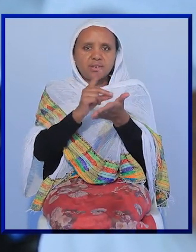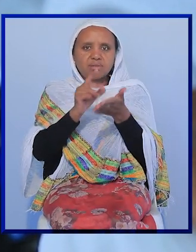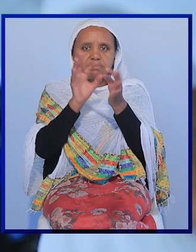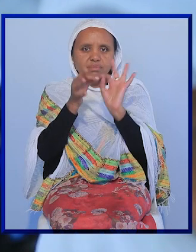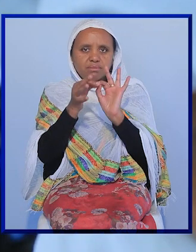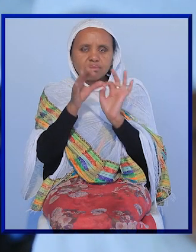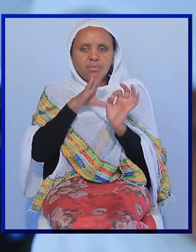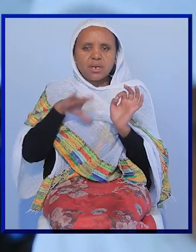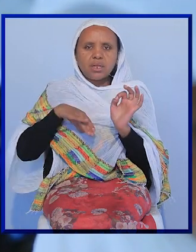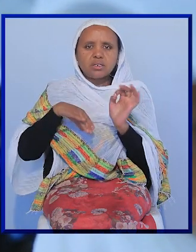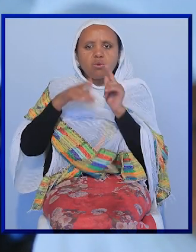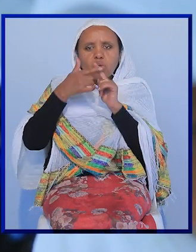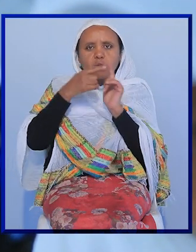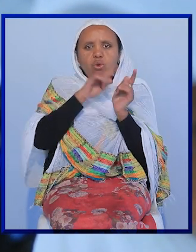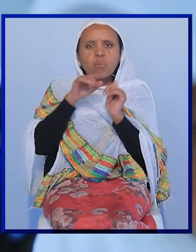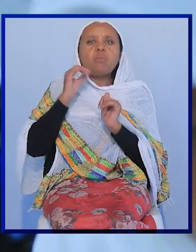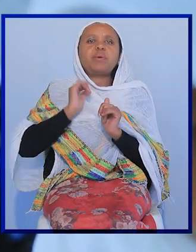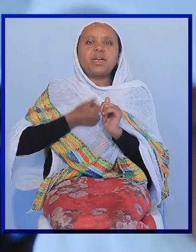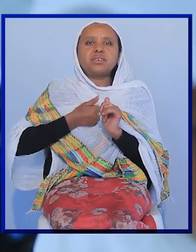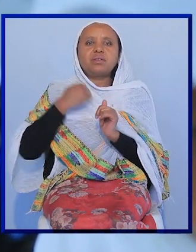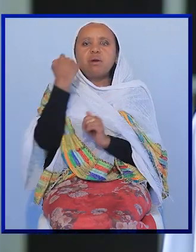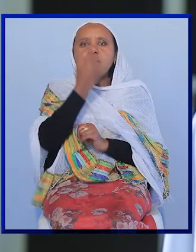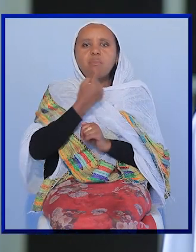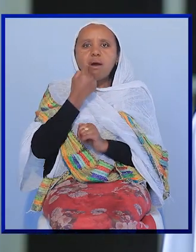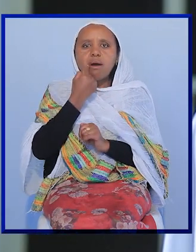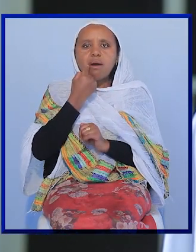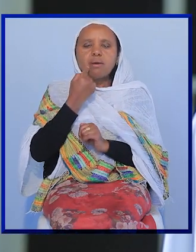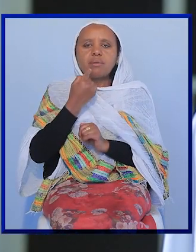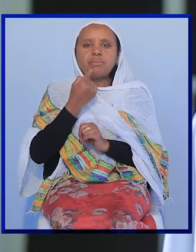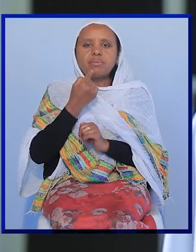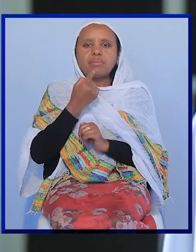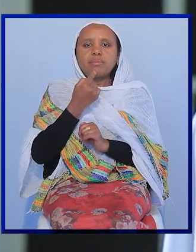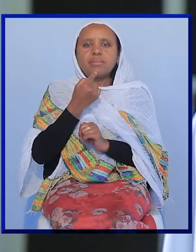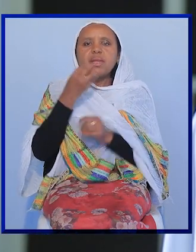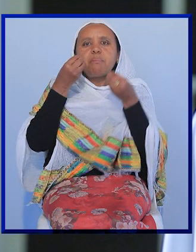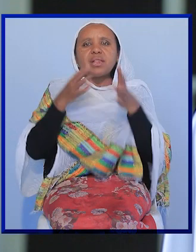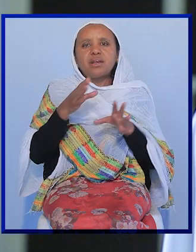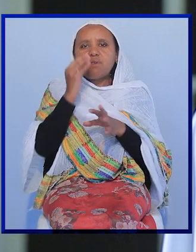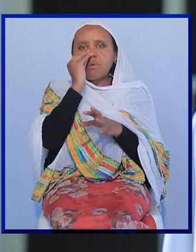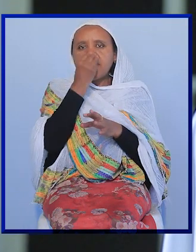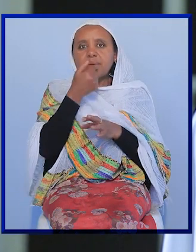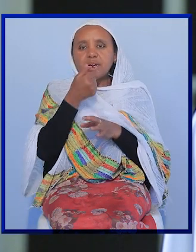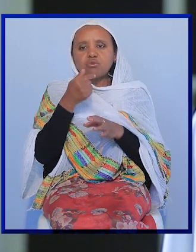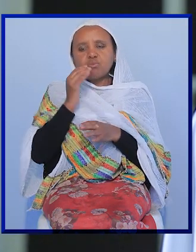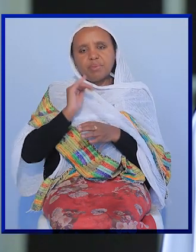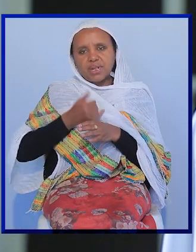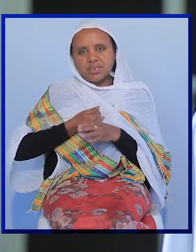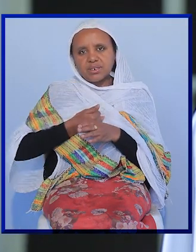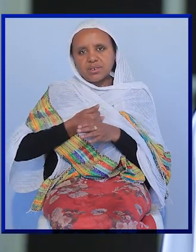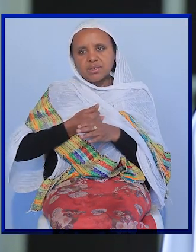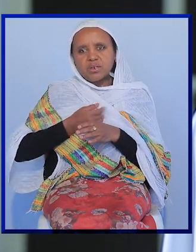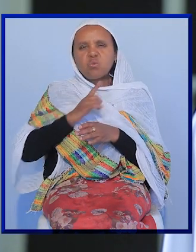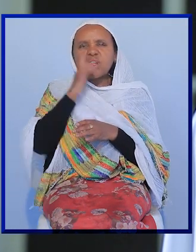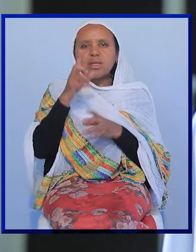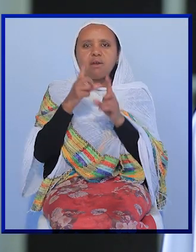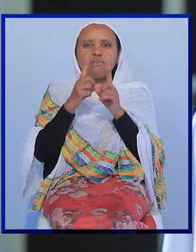ራሱ አንዱ ጌታችን ነው። ሁለተኛዋ ደግሞ እመቤታችን ናት። ማናት? የማትረግፍ አበባ የተባለችው እመቤታችን ናት። የእውነተኛው